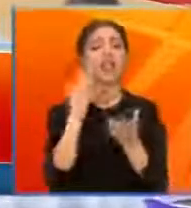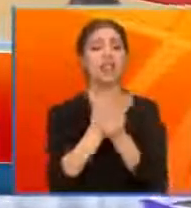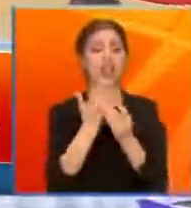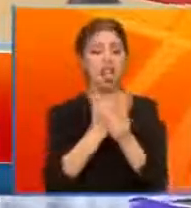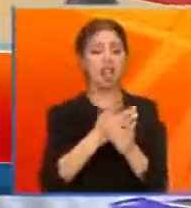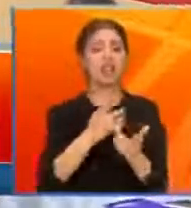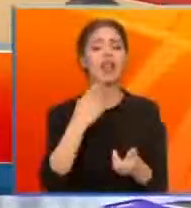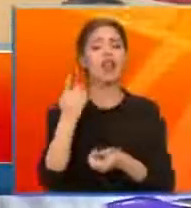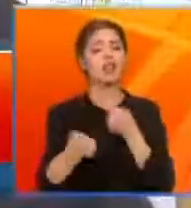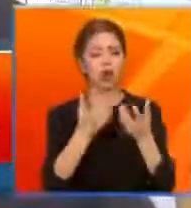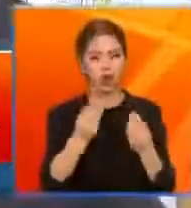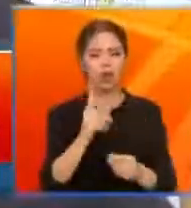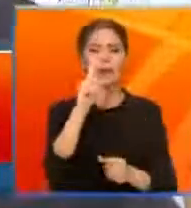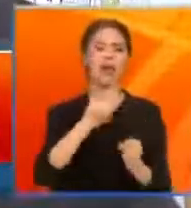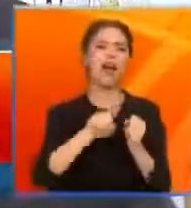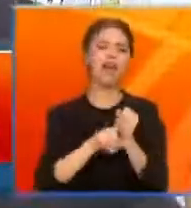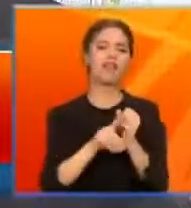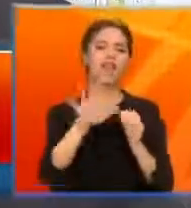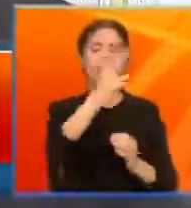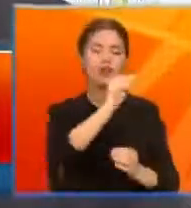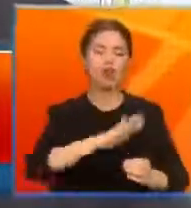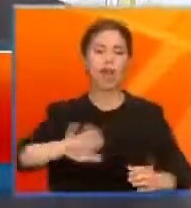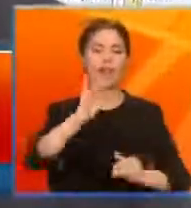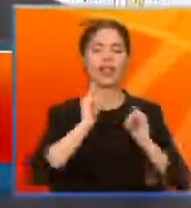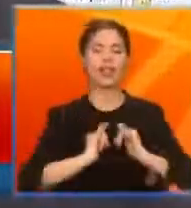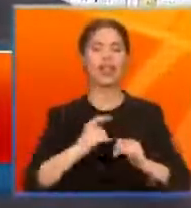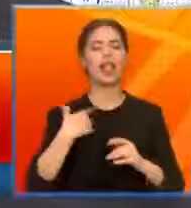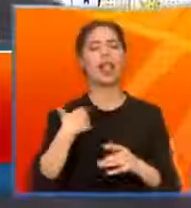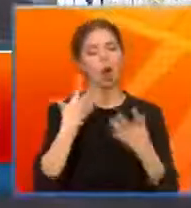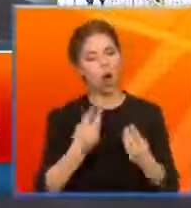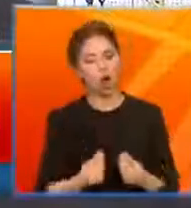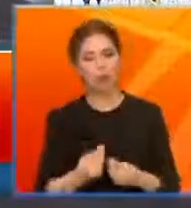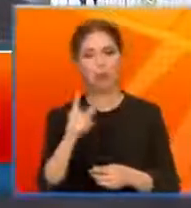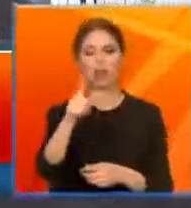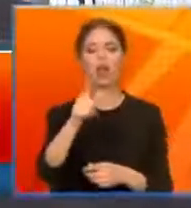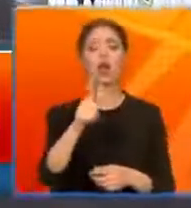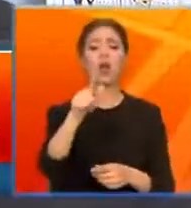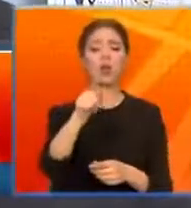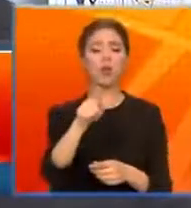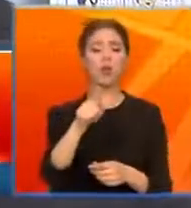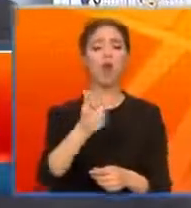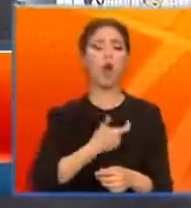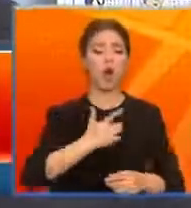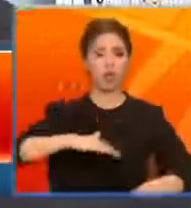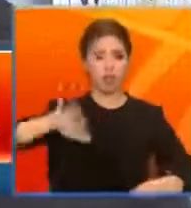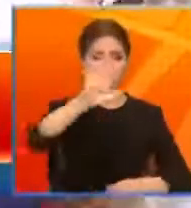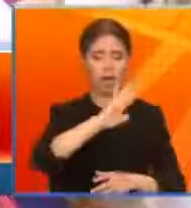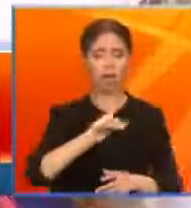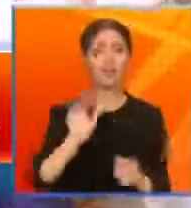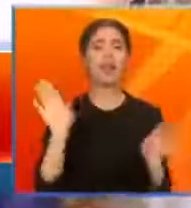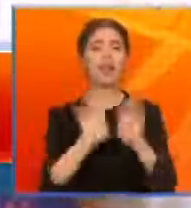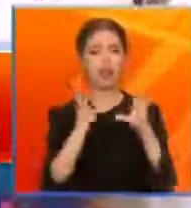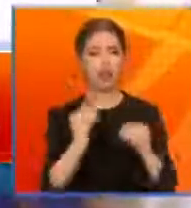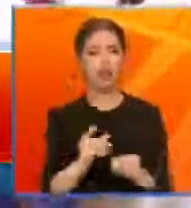hafta dinlenmelerini öneririm. Çocuklarımızı böyle tatil ederek güvenceye almamız çok yerinde bir